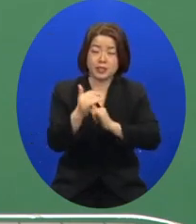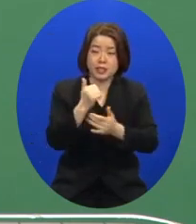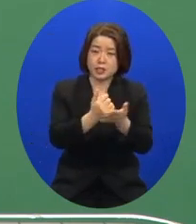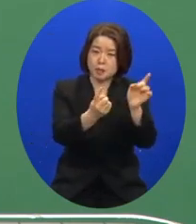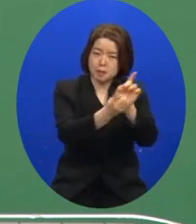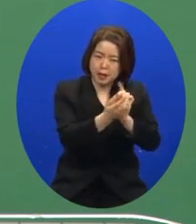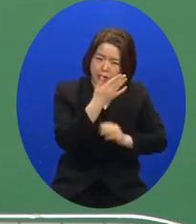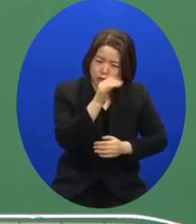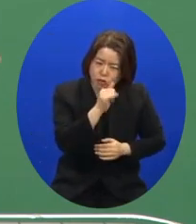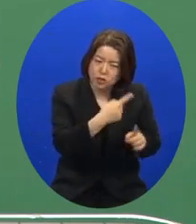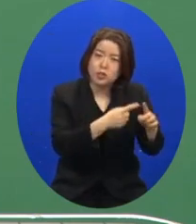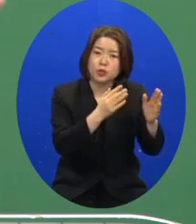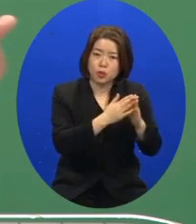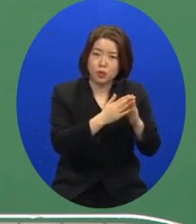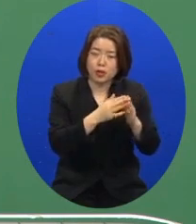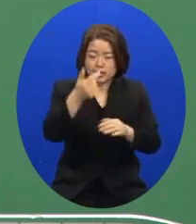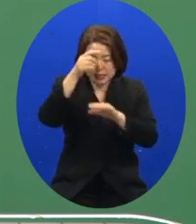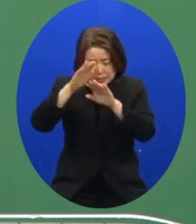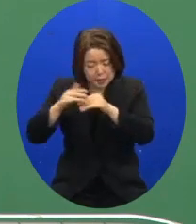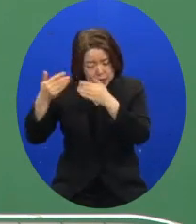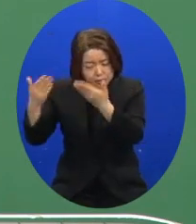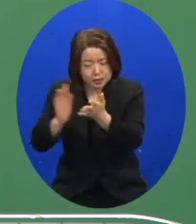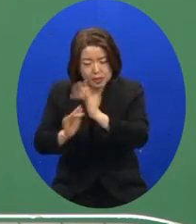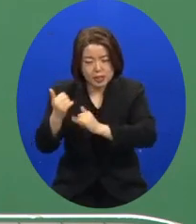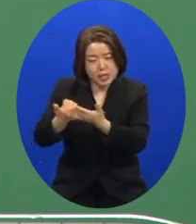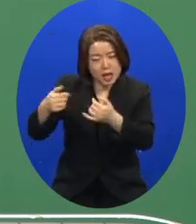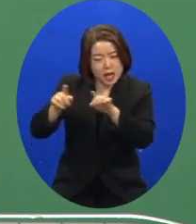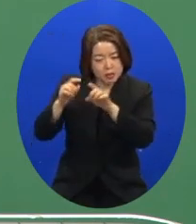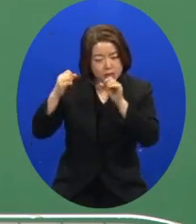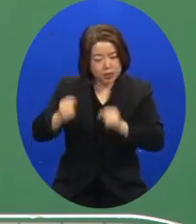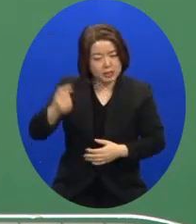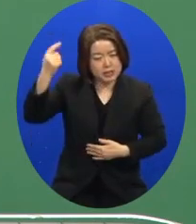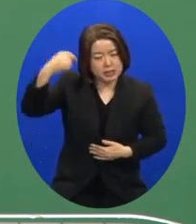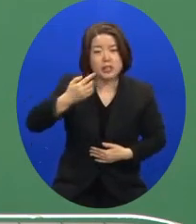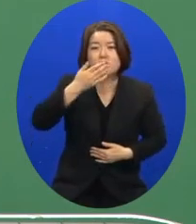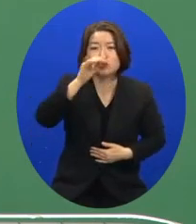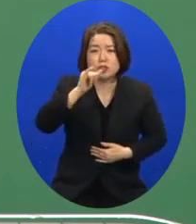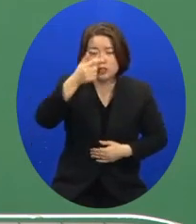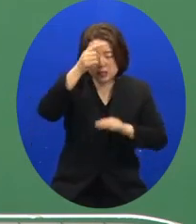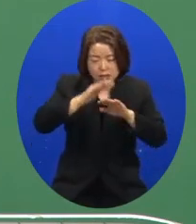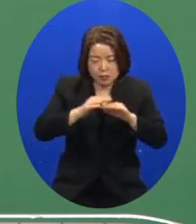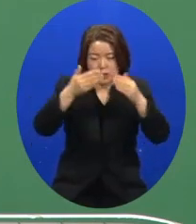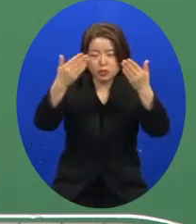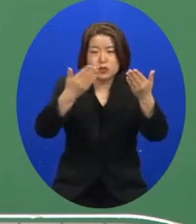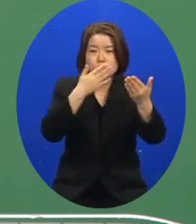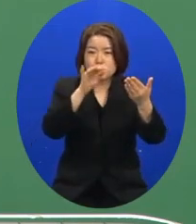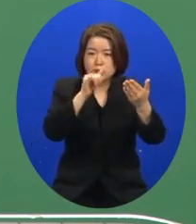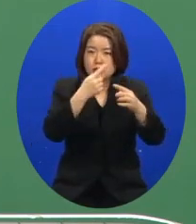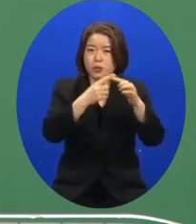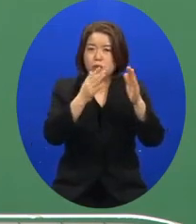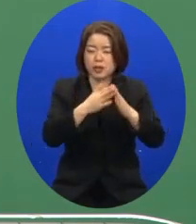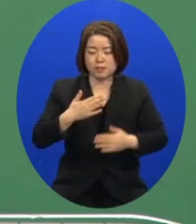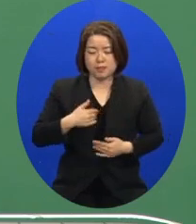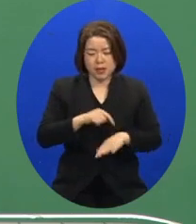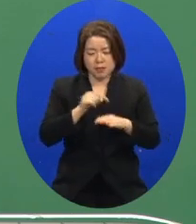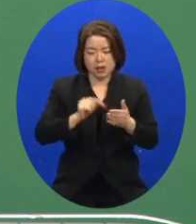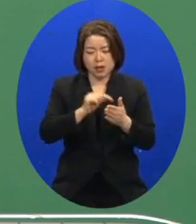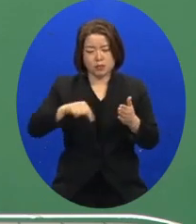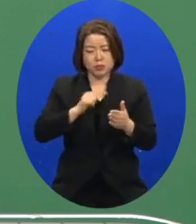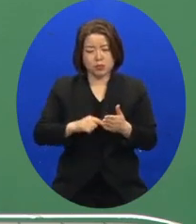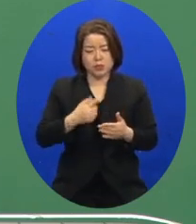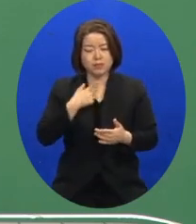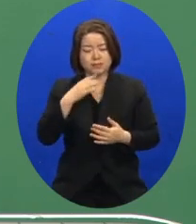교회, 예배를 드릴 때 예수님이 함께 계심을 느낄 수 있는 그런 예배를 드릴 수 있는 교회가 제 마음의